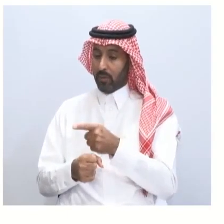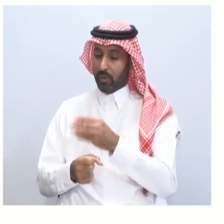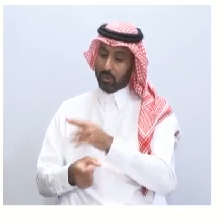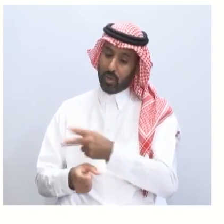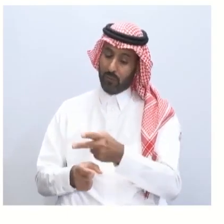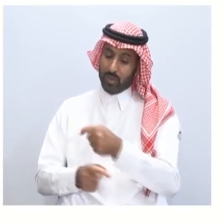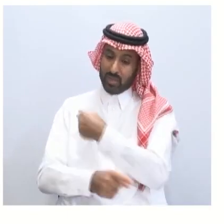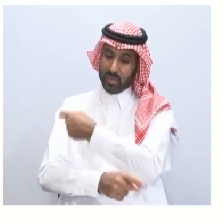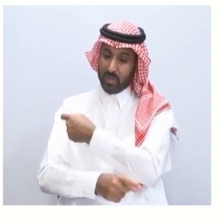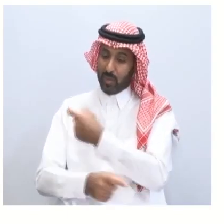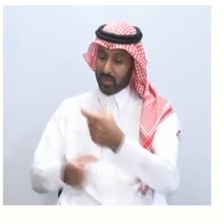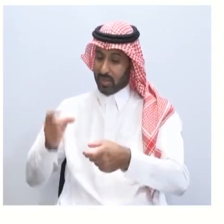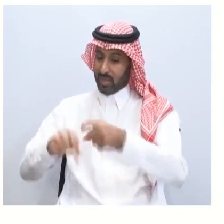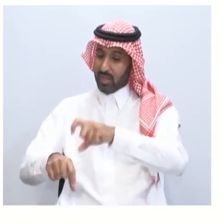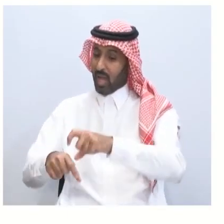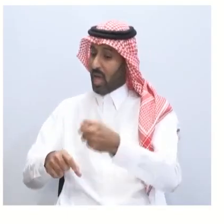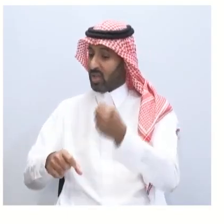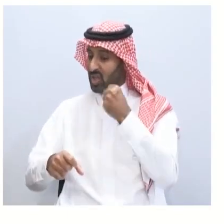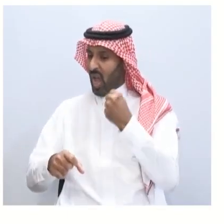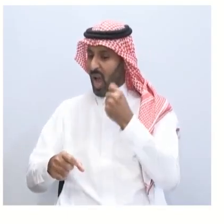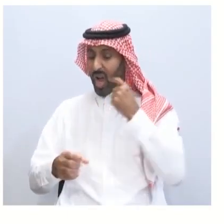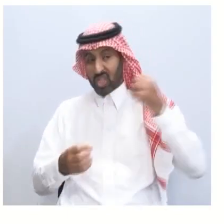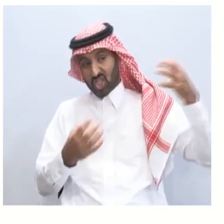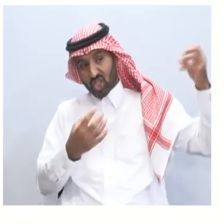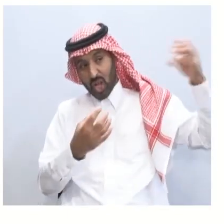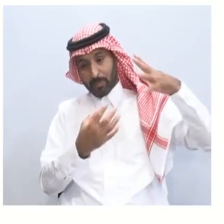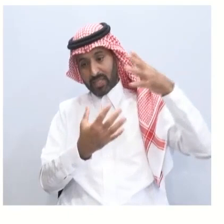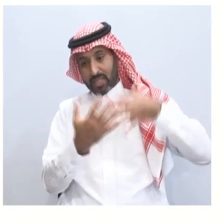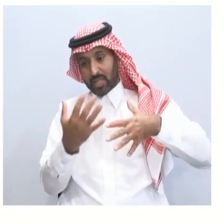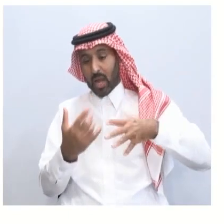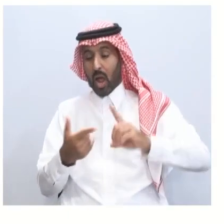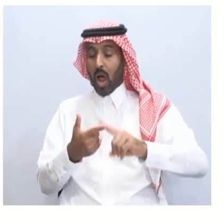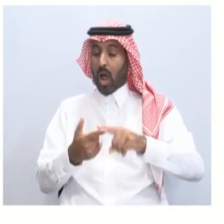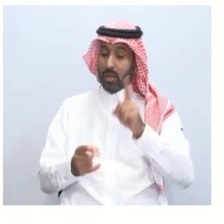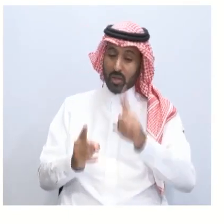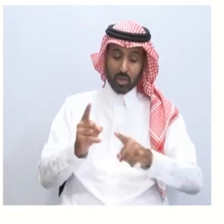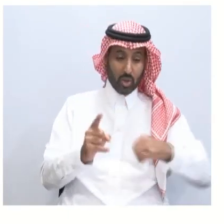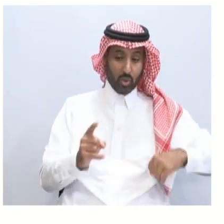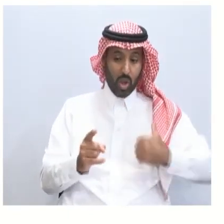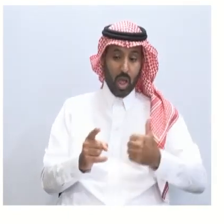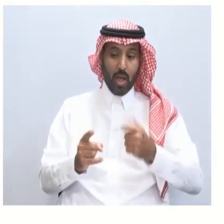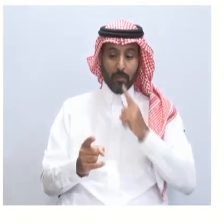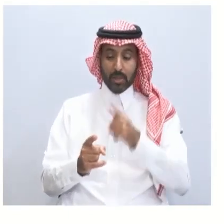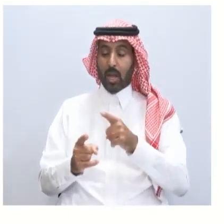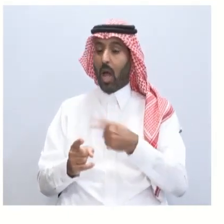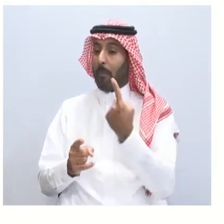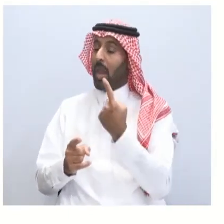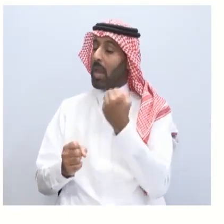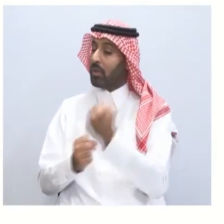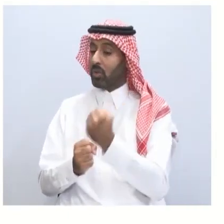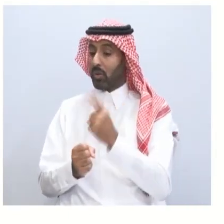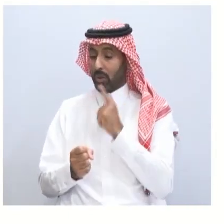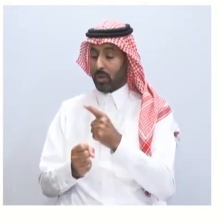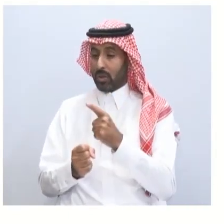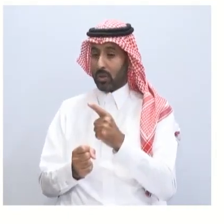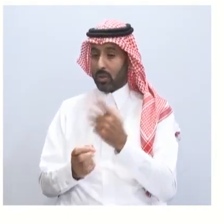تجربه عن عن الطاقه الشمسيه الى ان احد الطلاب طلب منه ان يعمل مستقلا